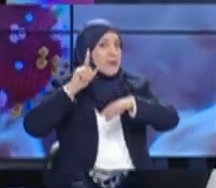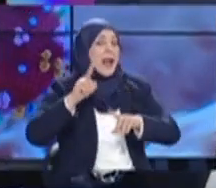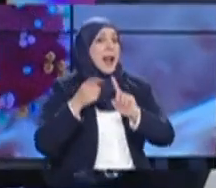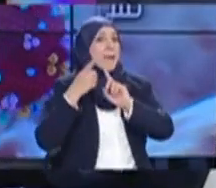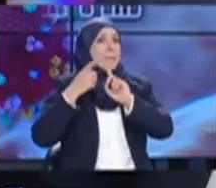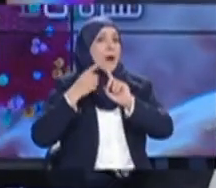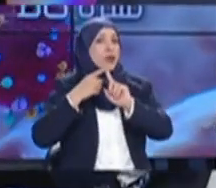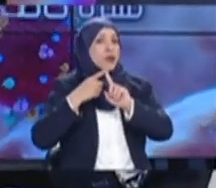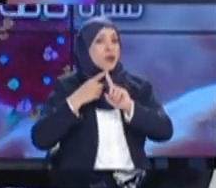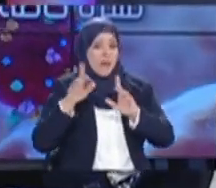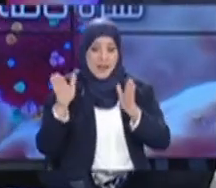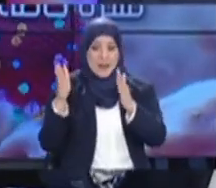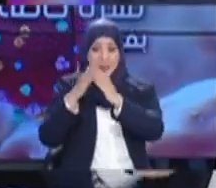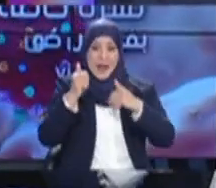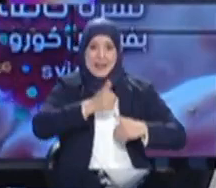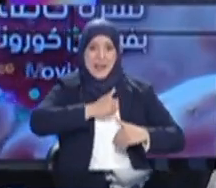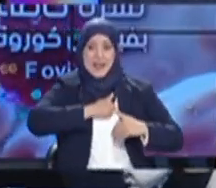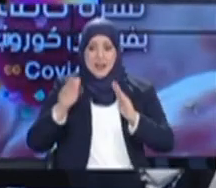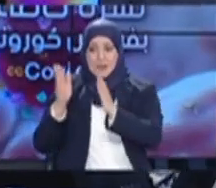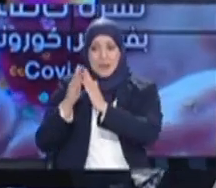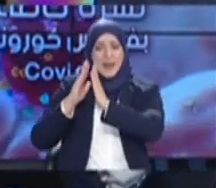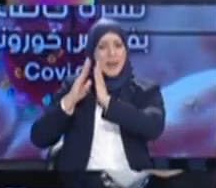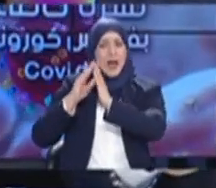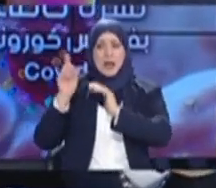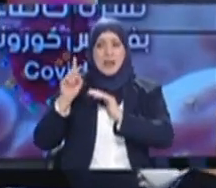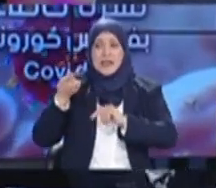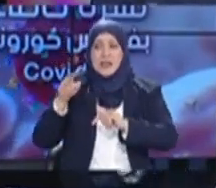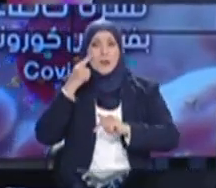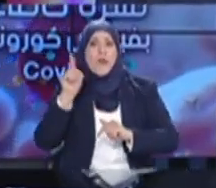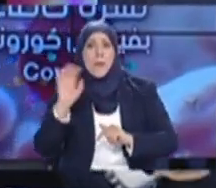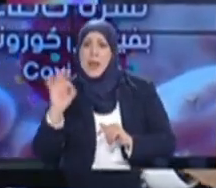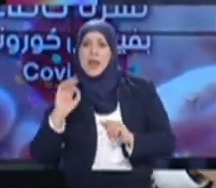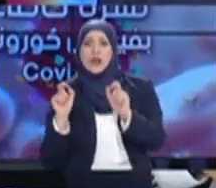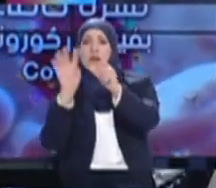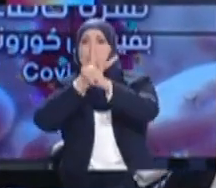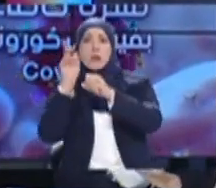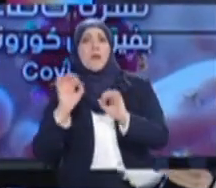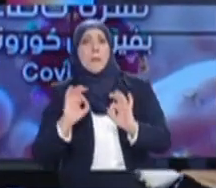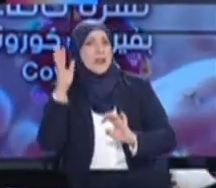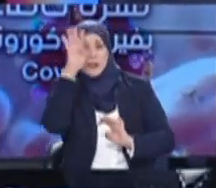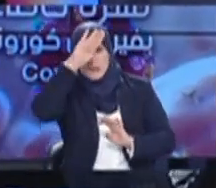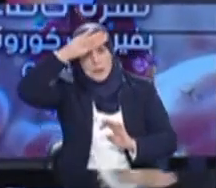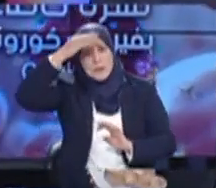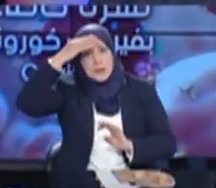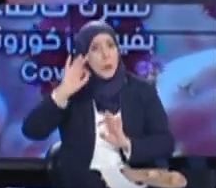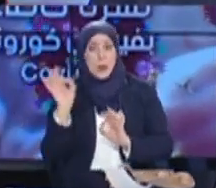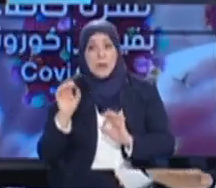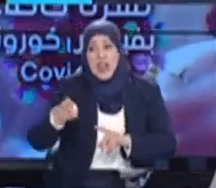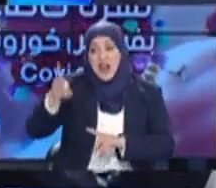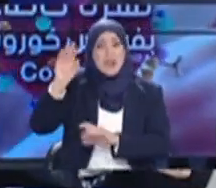في العزل الذاتي وقت اللي باش يجيو ناس اللي هما ما عندهمش اعراض وما عندهمش سخانه، معناها الاغلبيه نتاعهم ماهمش